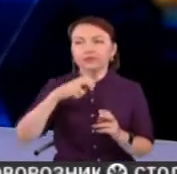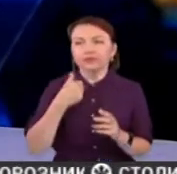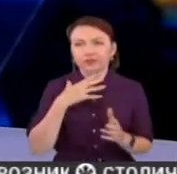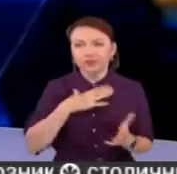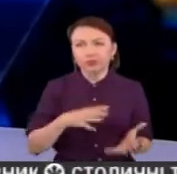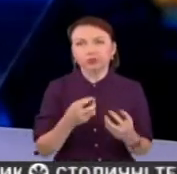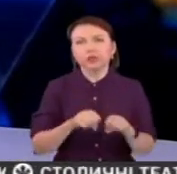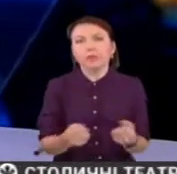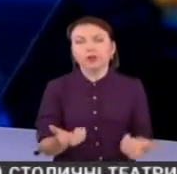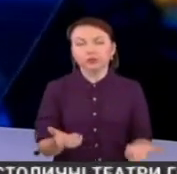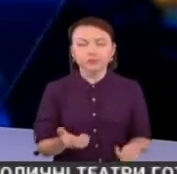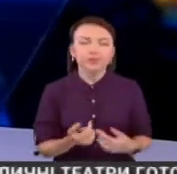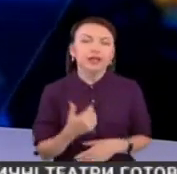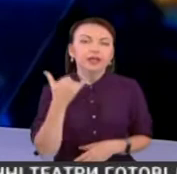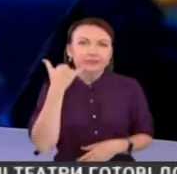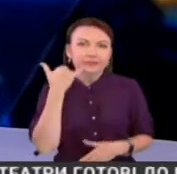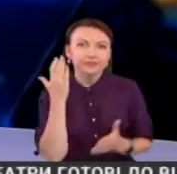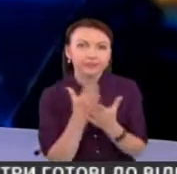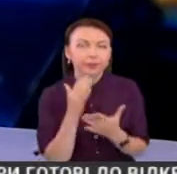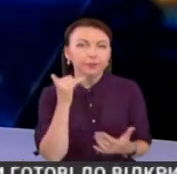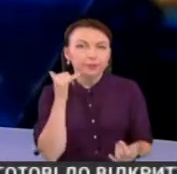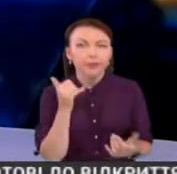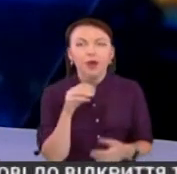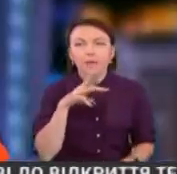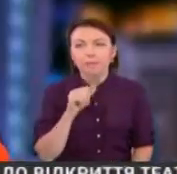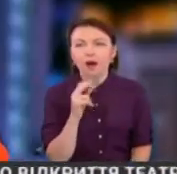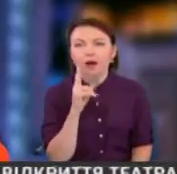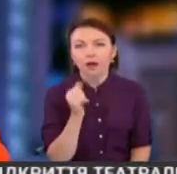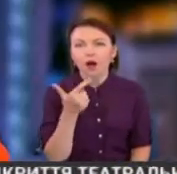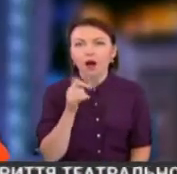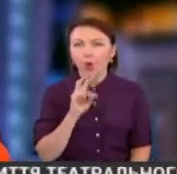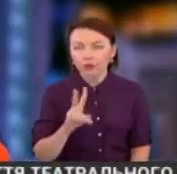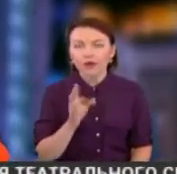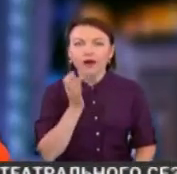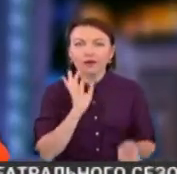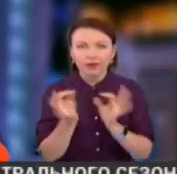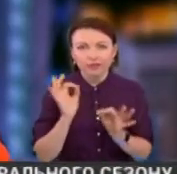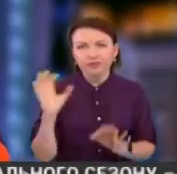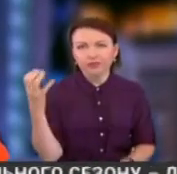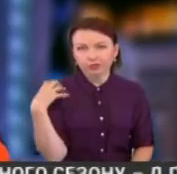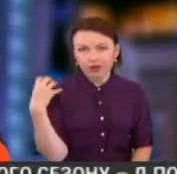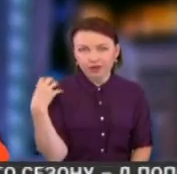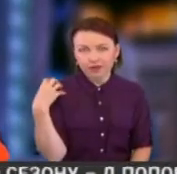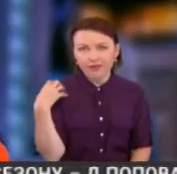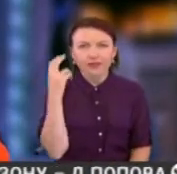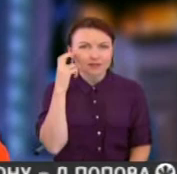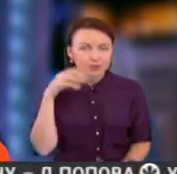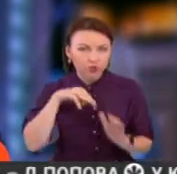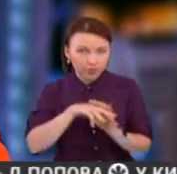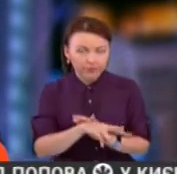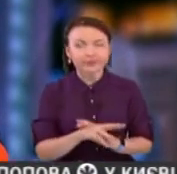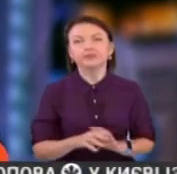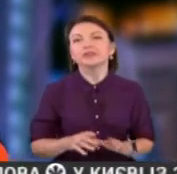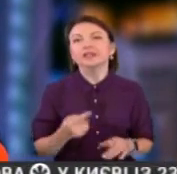з нами зараз на зв'язку прямому Наталія Макогон, радниця начальника комунального підприємства «Київський метрополітен». Пані